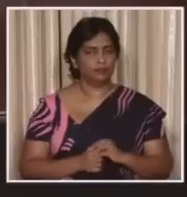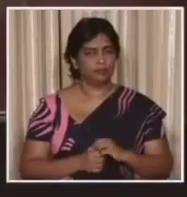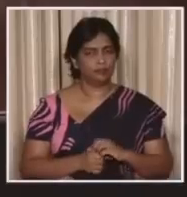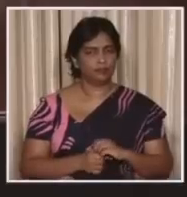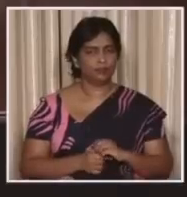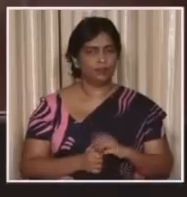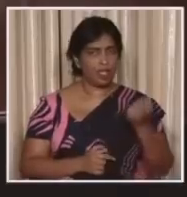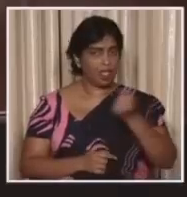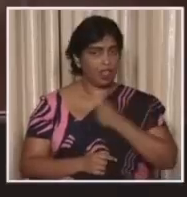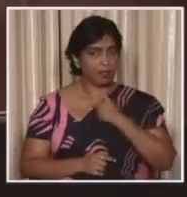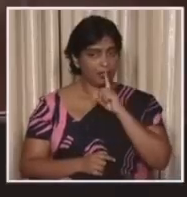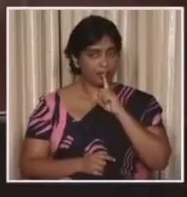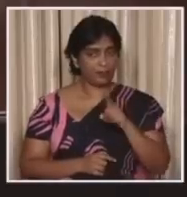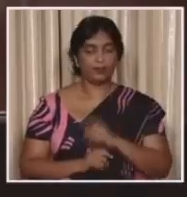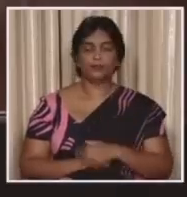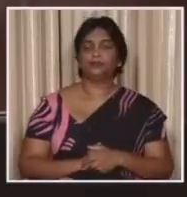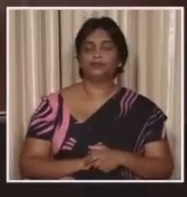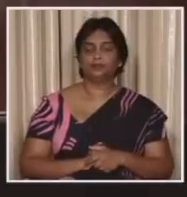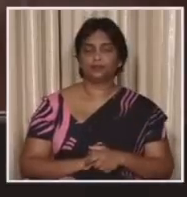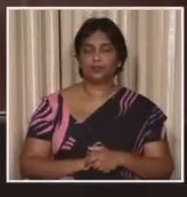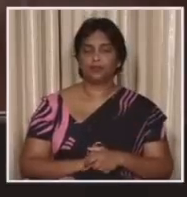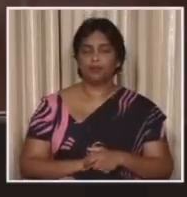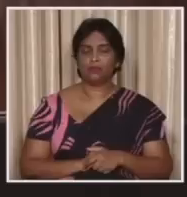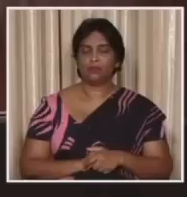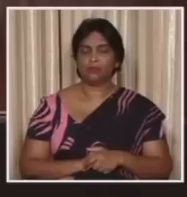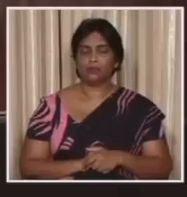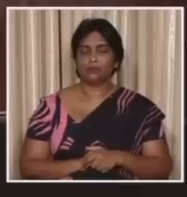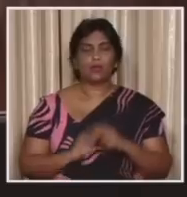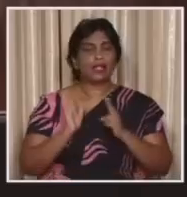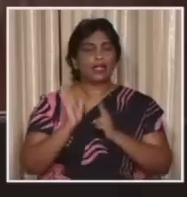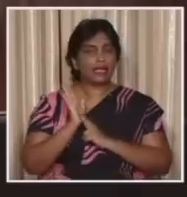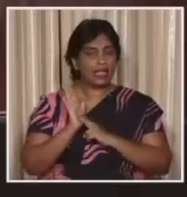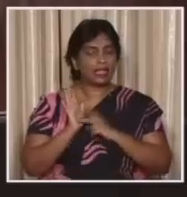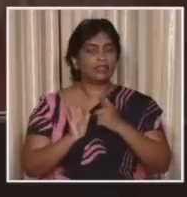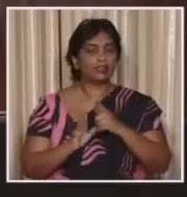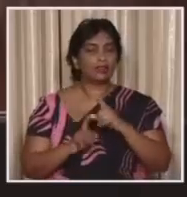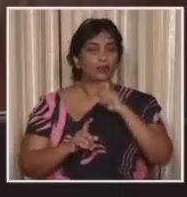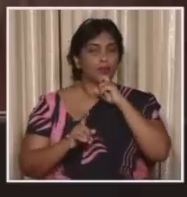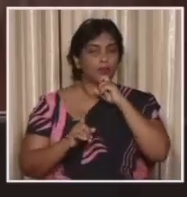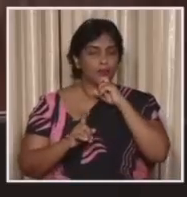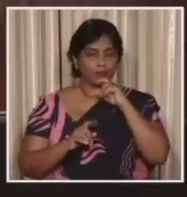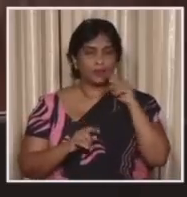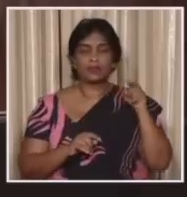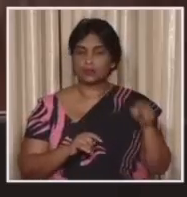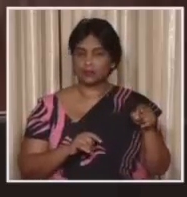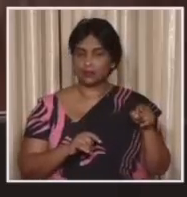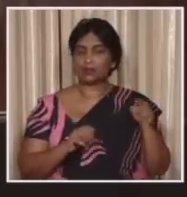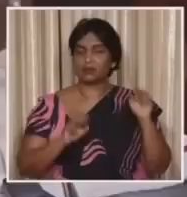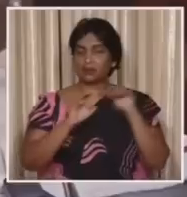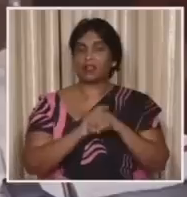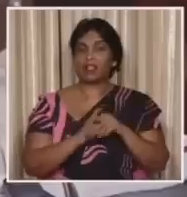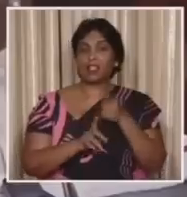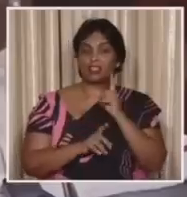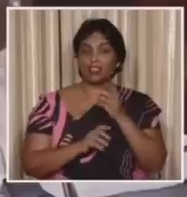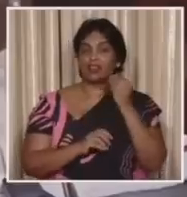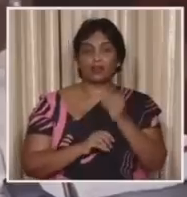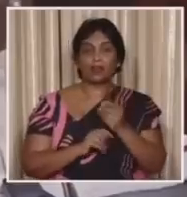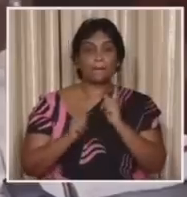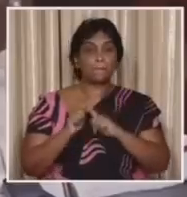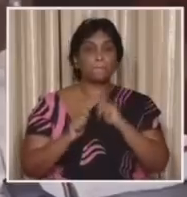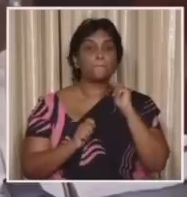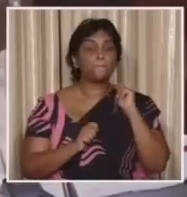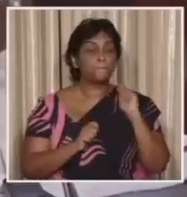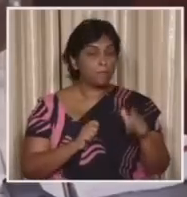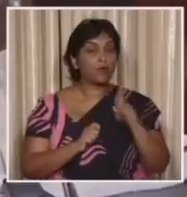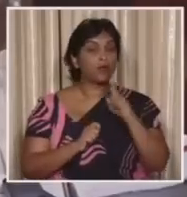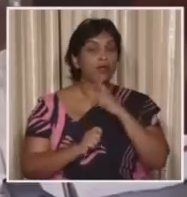ඔකේ ටියෙන් කියන්න ගරු මන්තුමා කිරියල මන්තුමා නිලන්ත ජයවර්ධන සිවිල් අධිකරණයේ දඩුවමක් කෙරුවේ එයාට සල්ලි ගෙවන්න